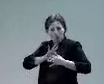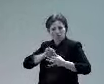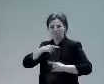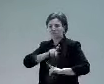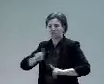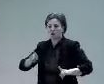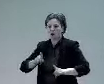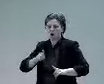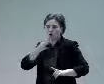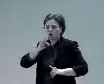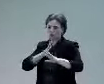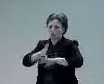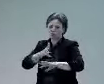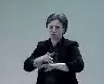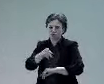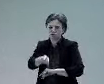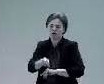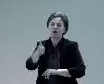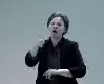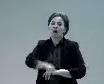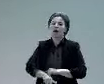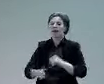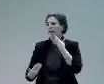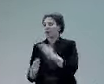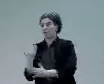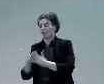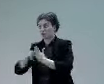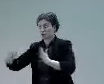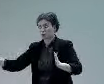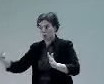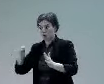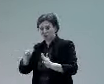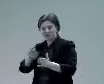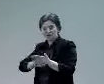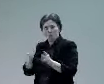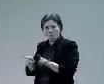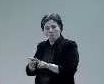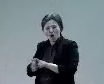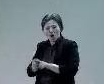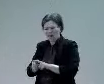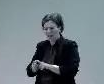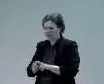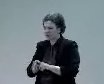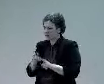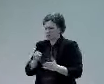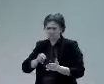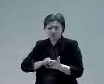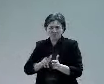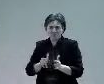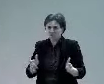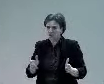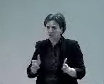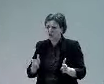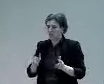E lo stesso vale per i processi di innovazione tecnologica, perché guardate, non sta scritto da nessuna parte che